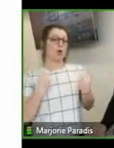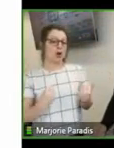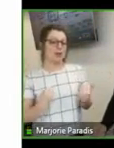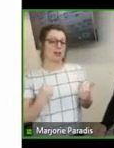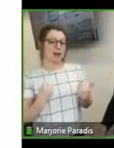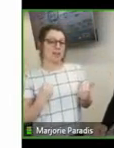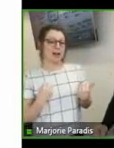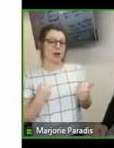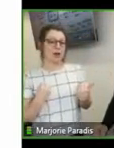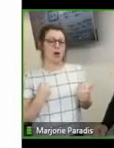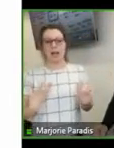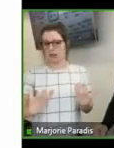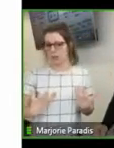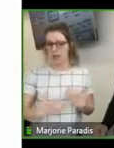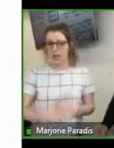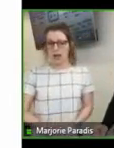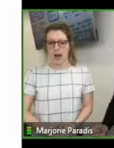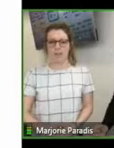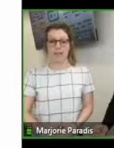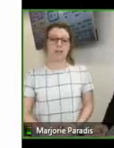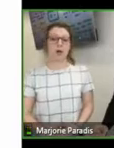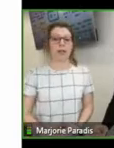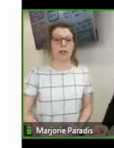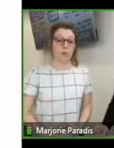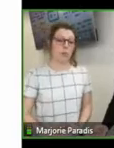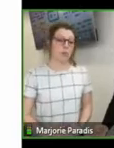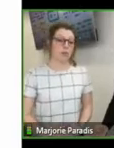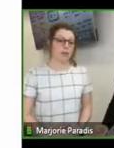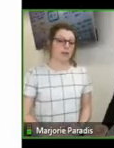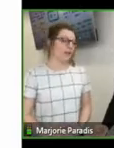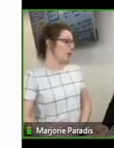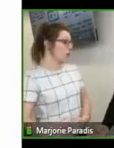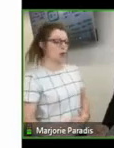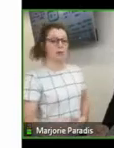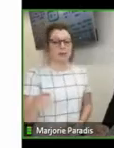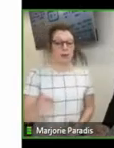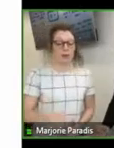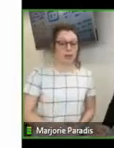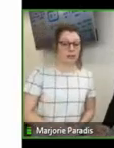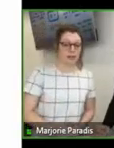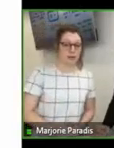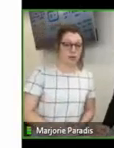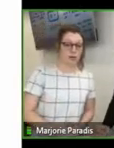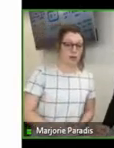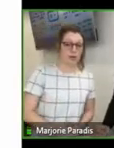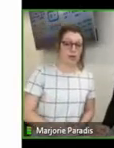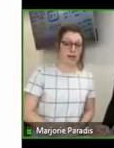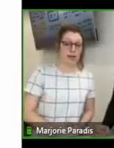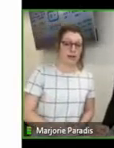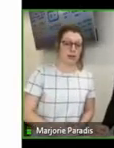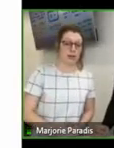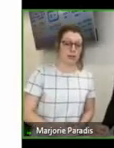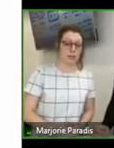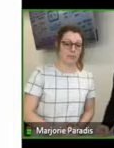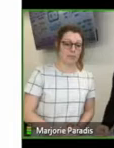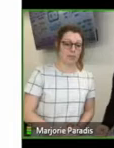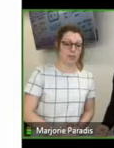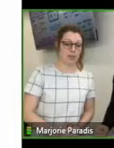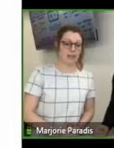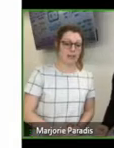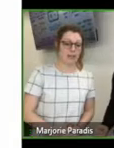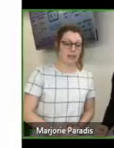on a finalement un rôle à jouer. Puis c'est ce qu'on a à vous proposer finalement aujourd'hui, si on veut voir l'intention de la.